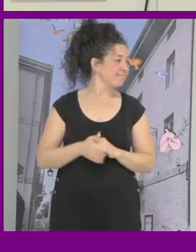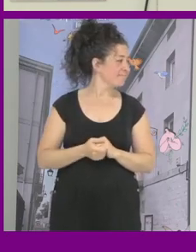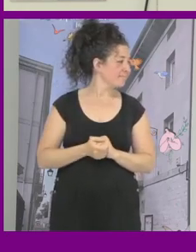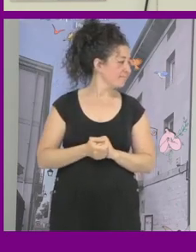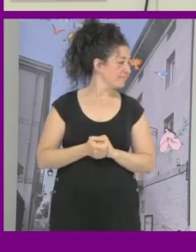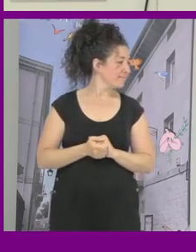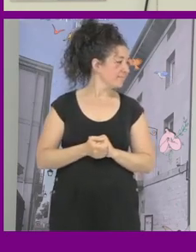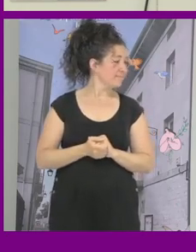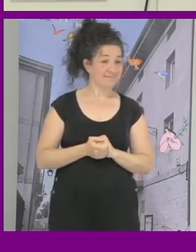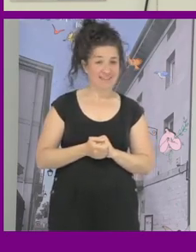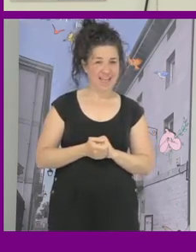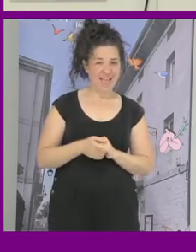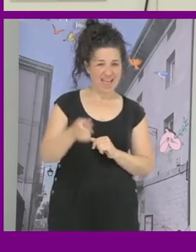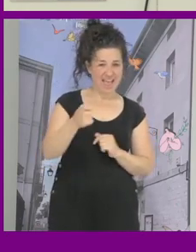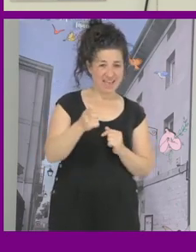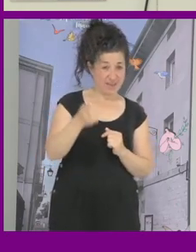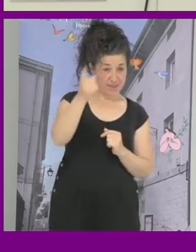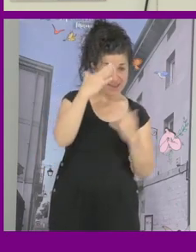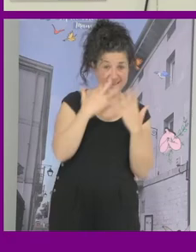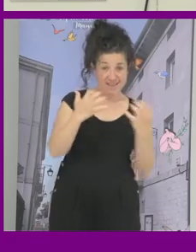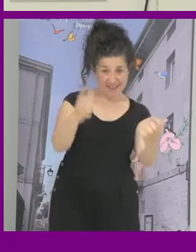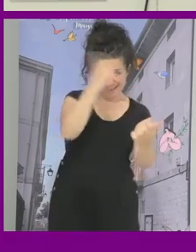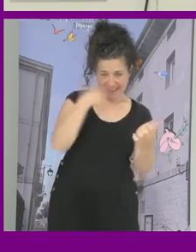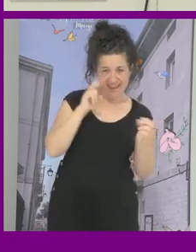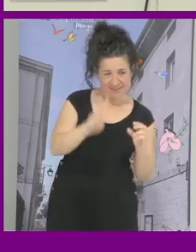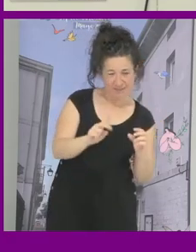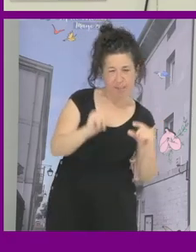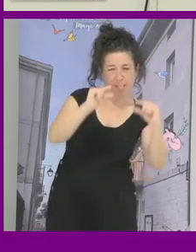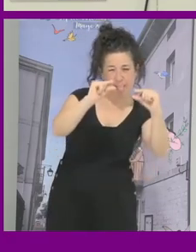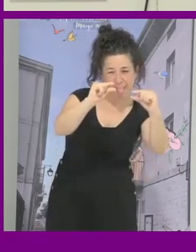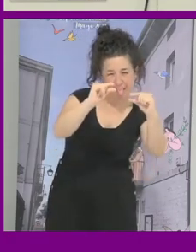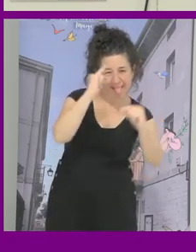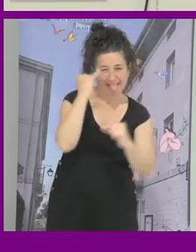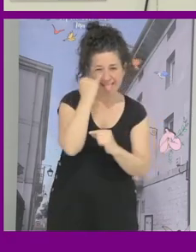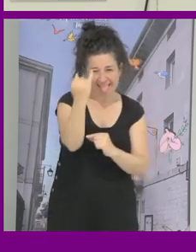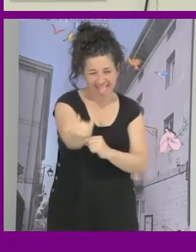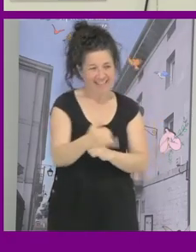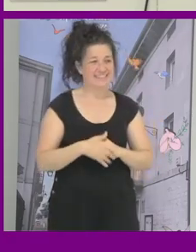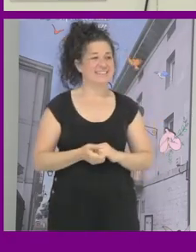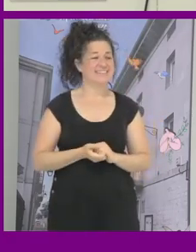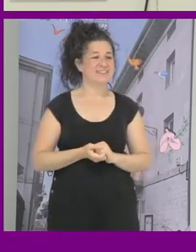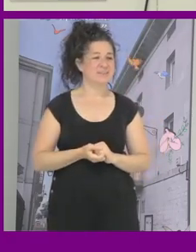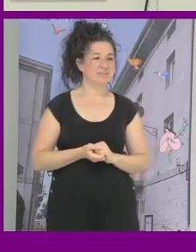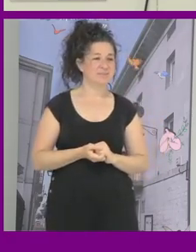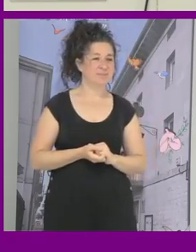Ikuste ditu superaien arpegiak orain, ez? O sea, bai, bai, bai. Ah, bueno.